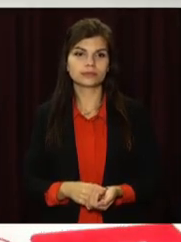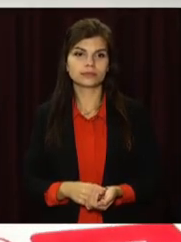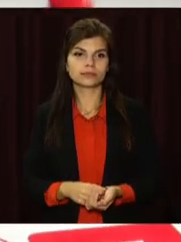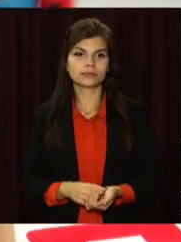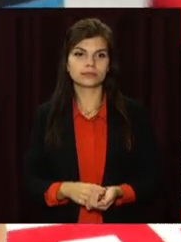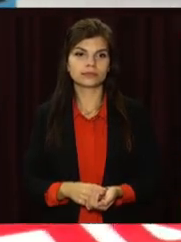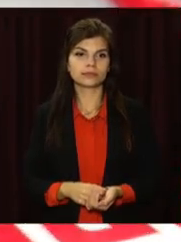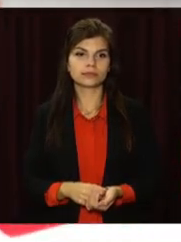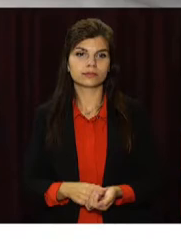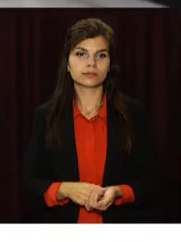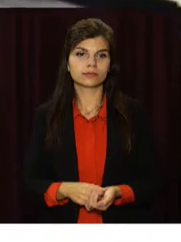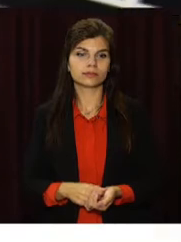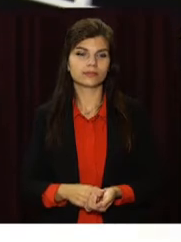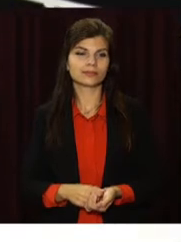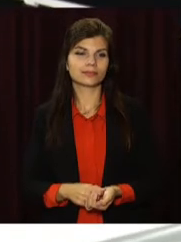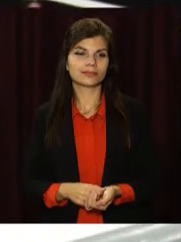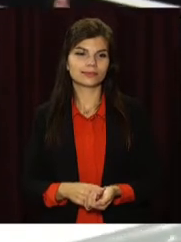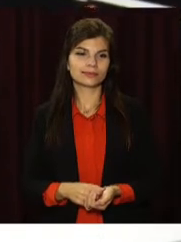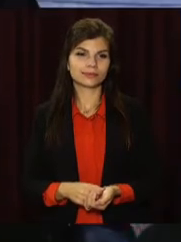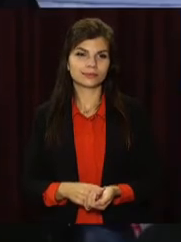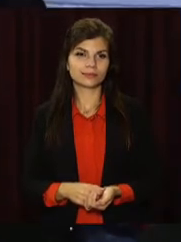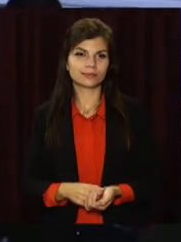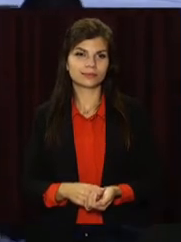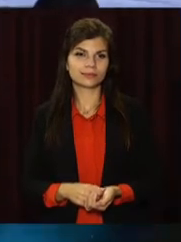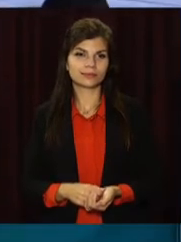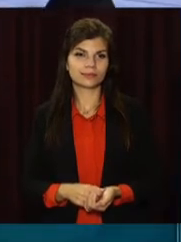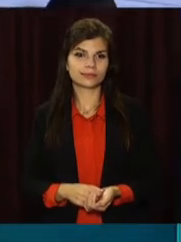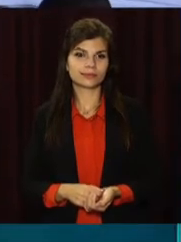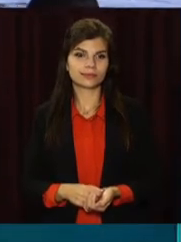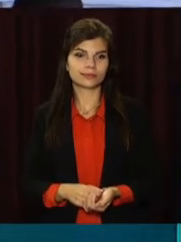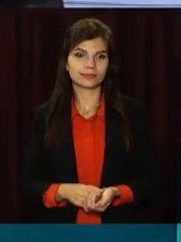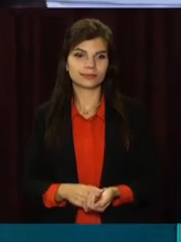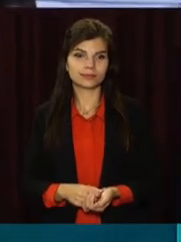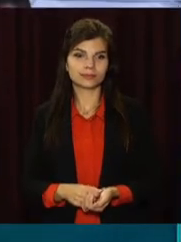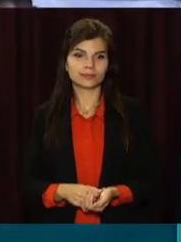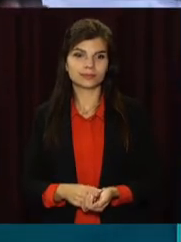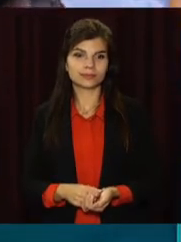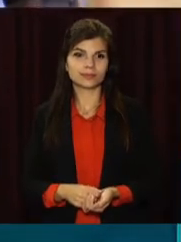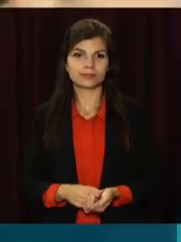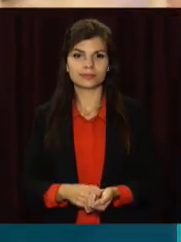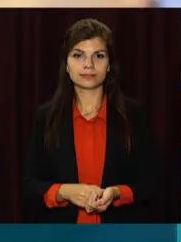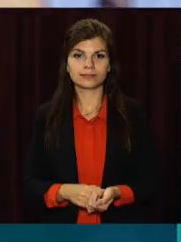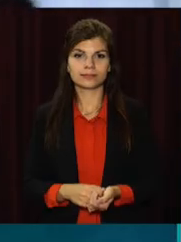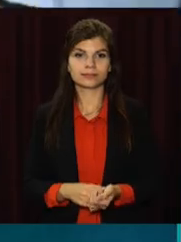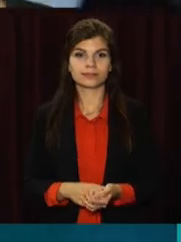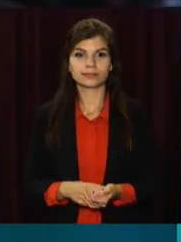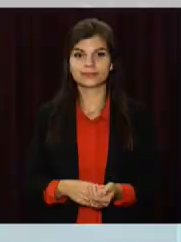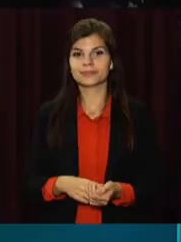Стоп! Стоп! Стоп! Виграли бистро. Опять чисто